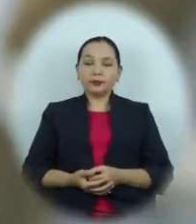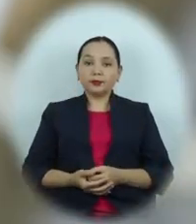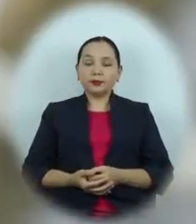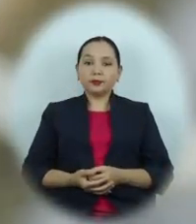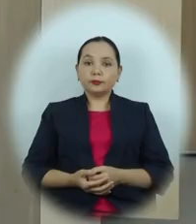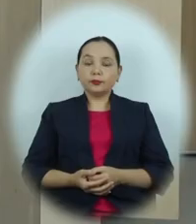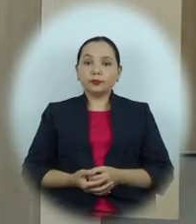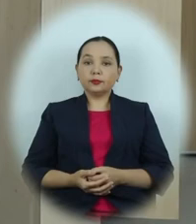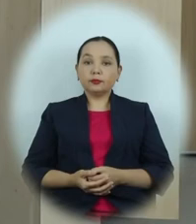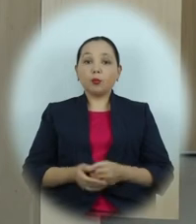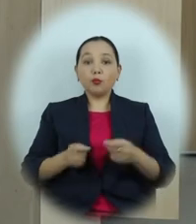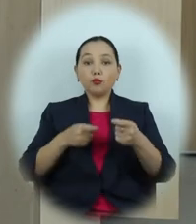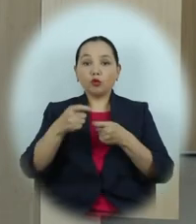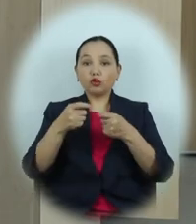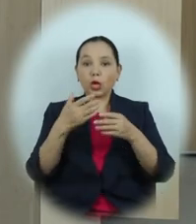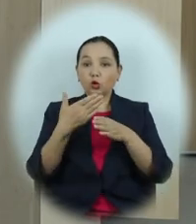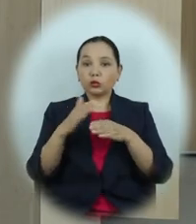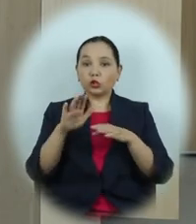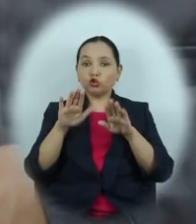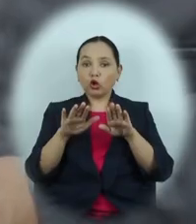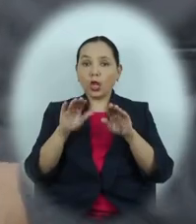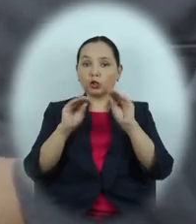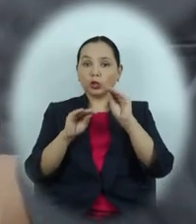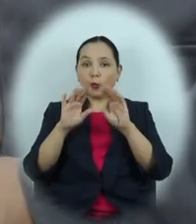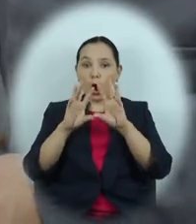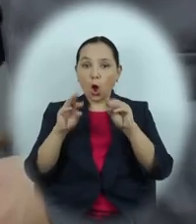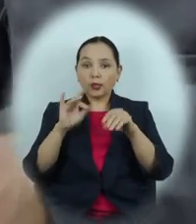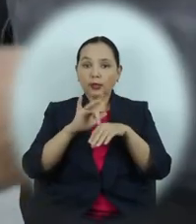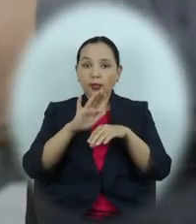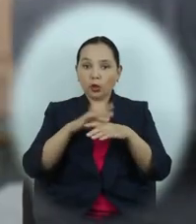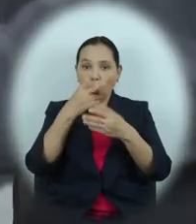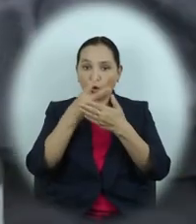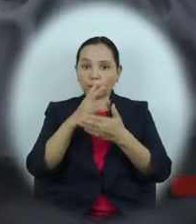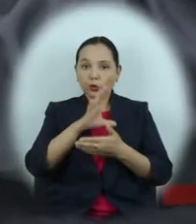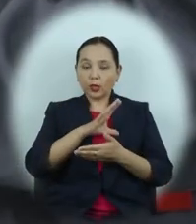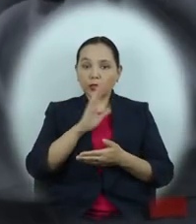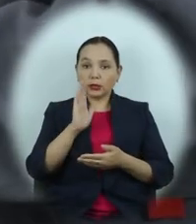Mana boshqaruv qismini joylashtirib oldik, mana ko'rib turganingizdek.